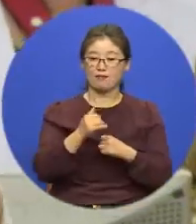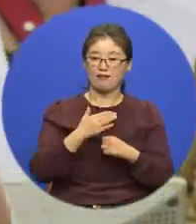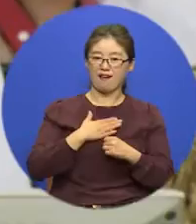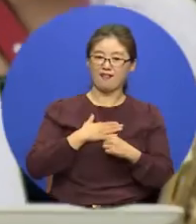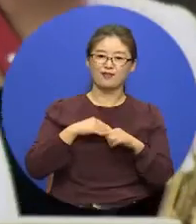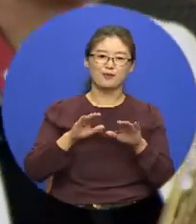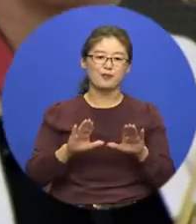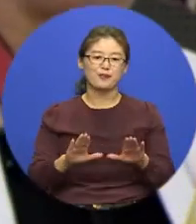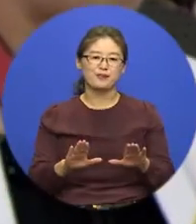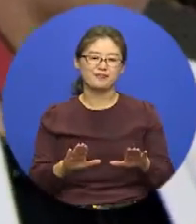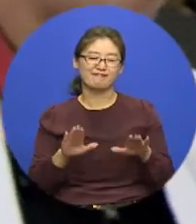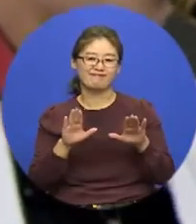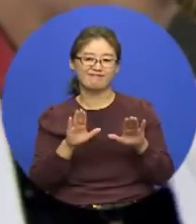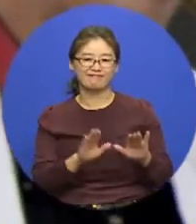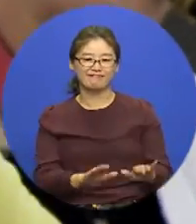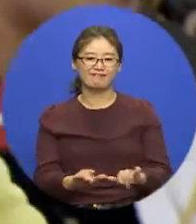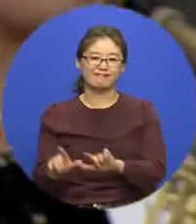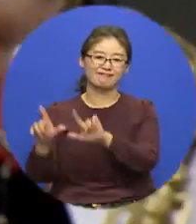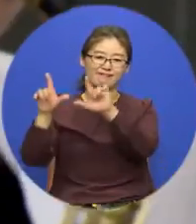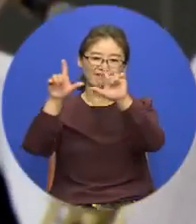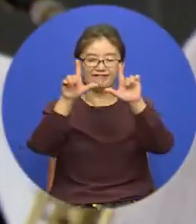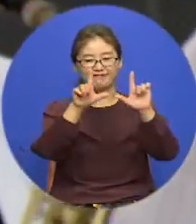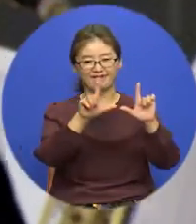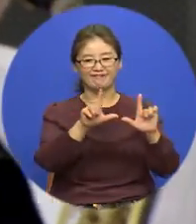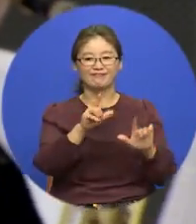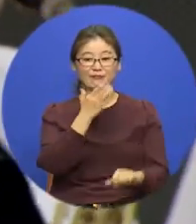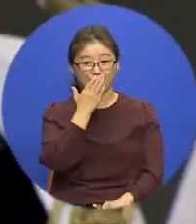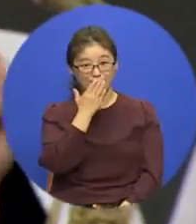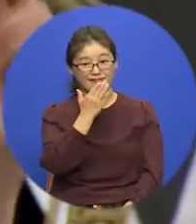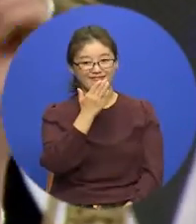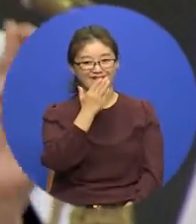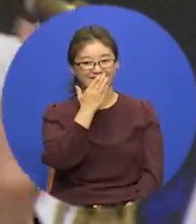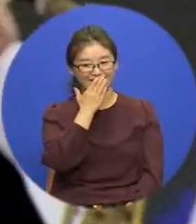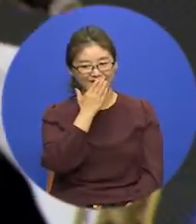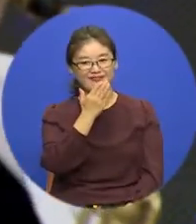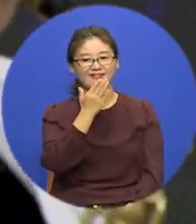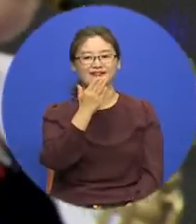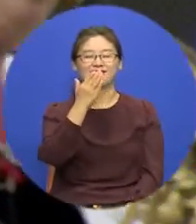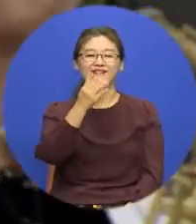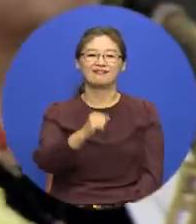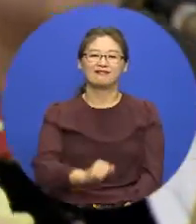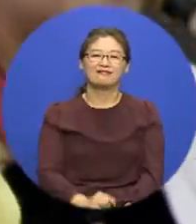그래서 난 오늘도 사는 거야.